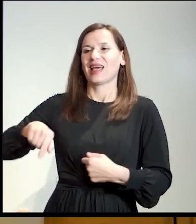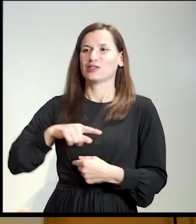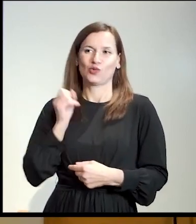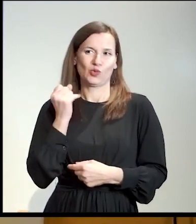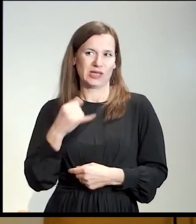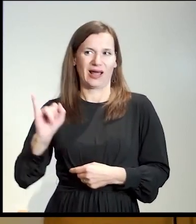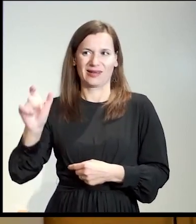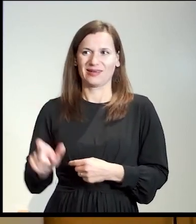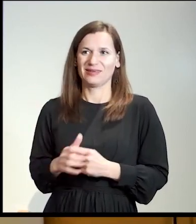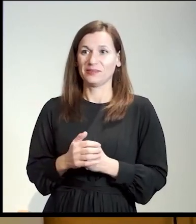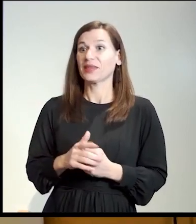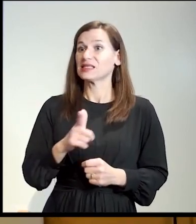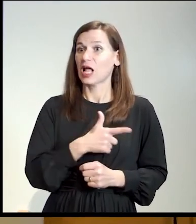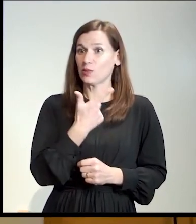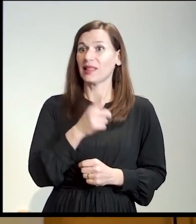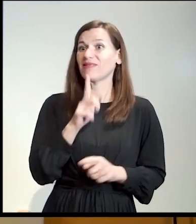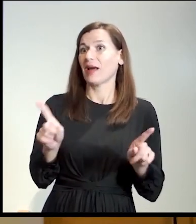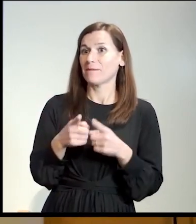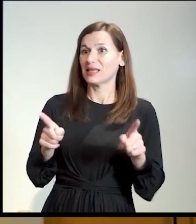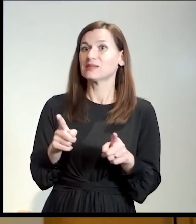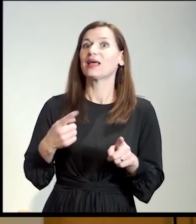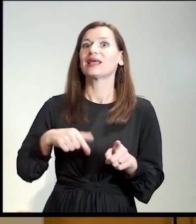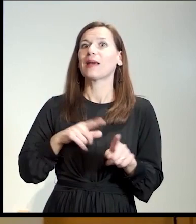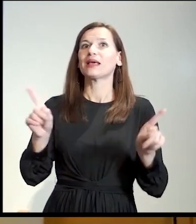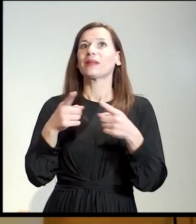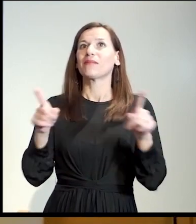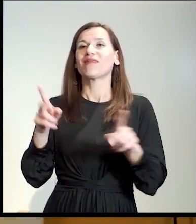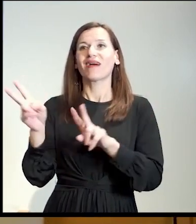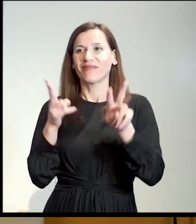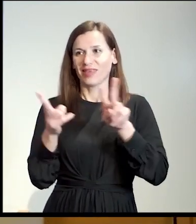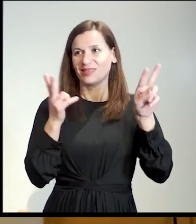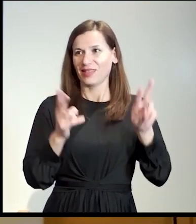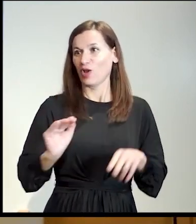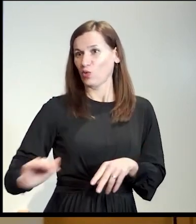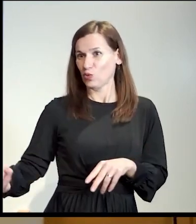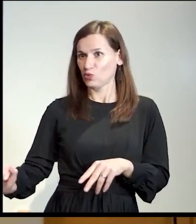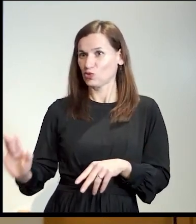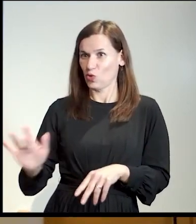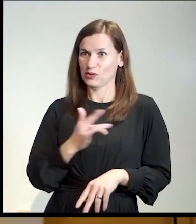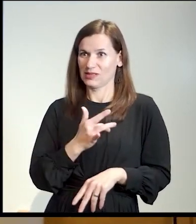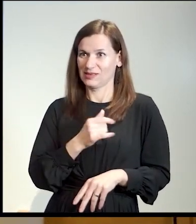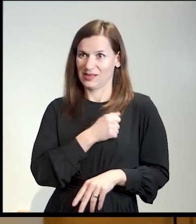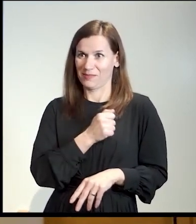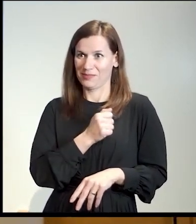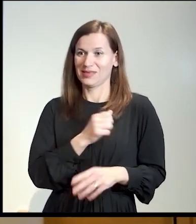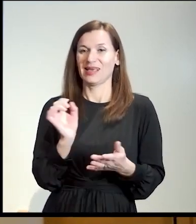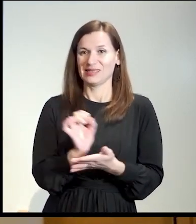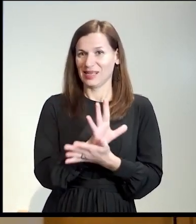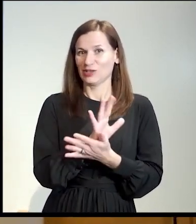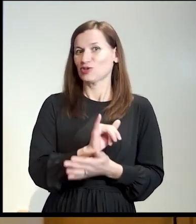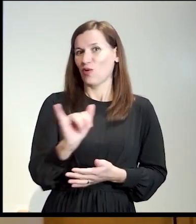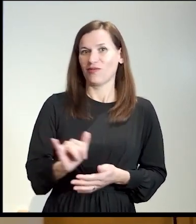v pesmi, ki nam jih prepeva veter, otroško srce bije srečno,